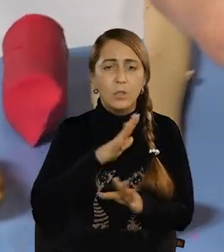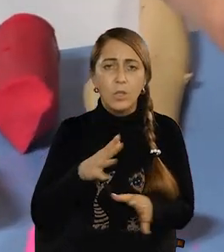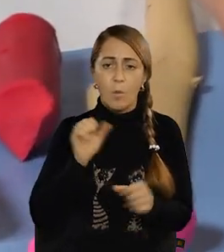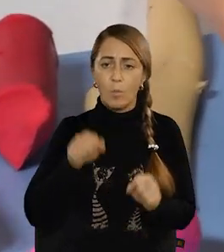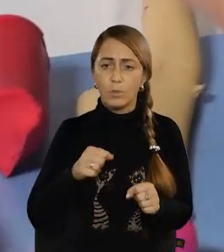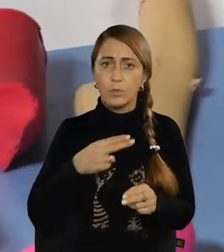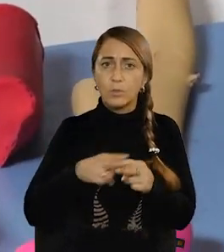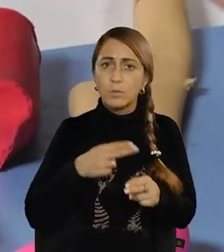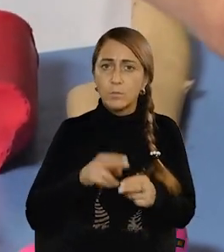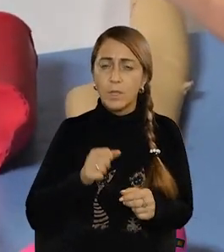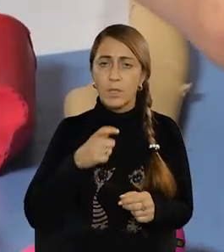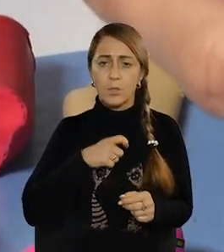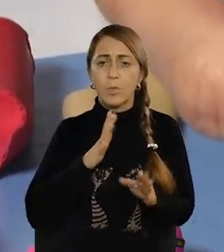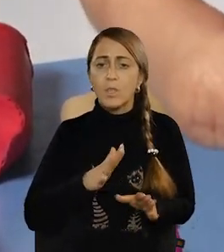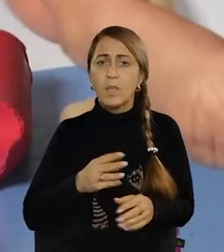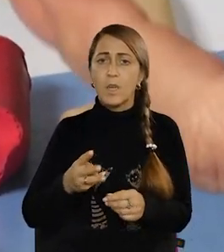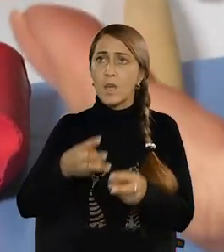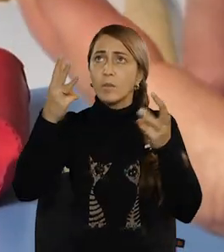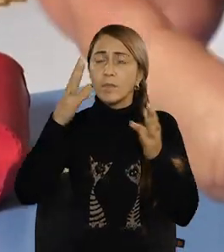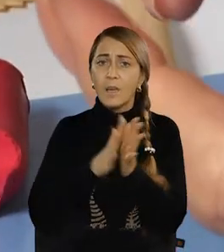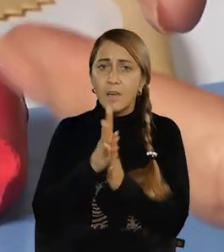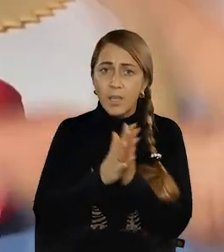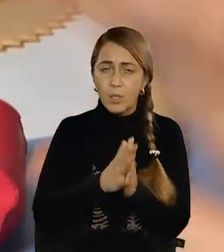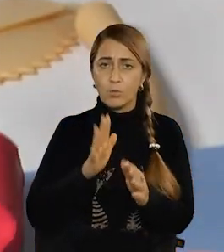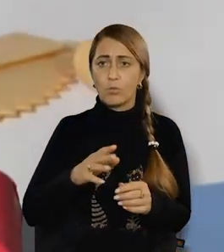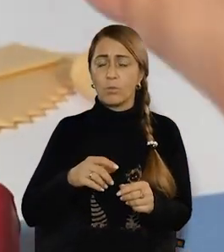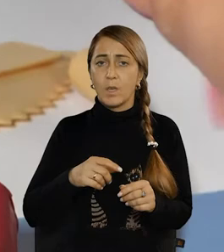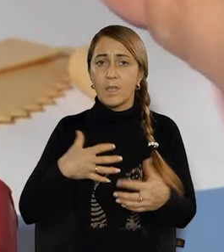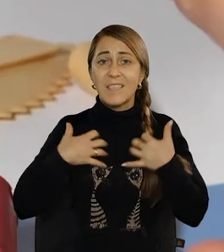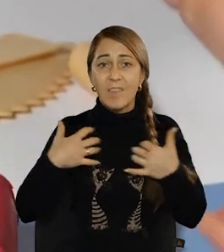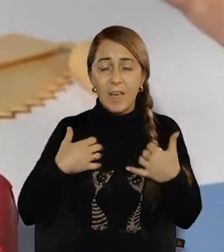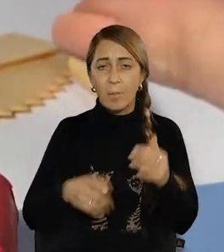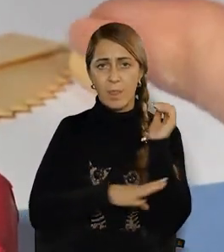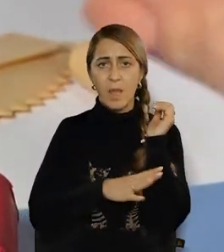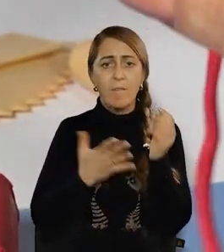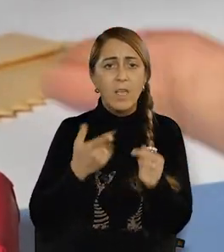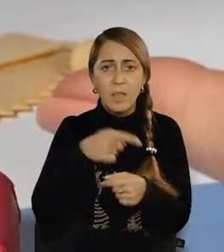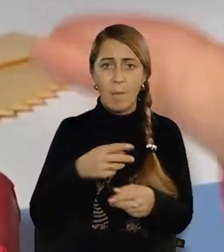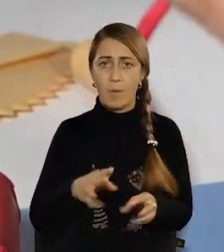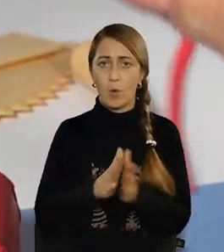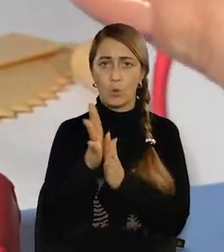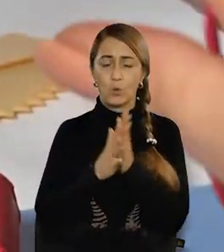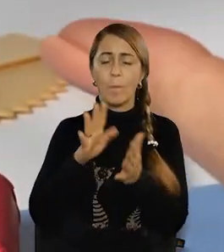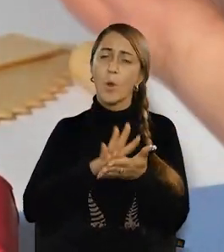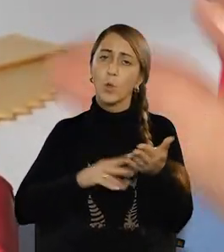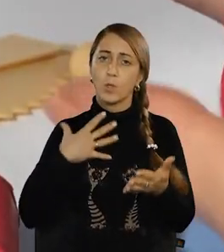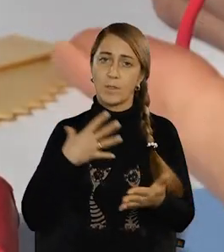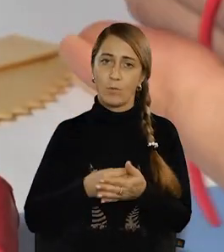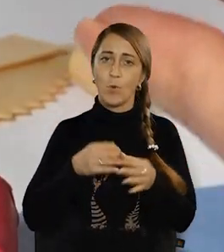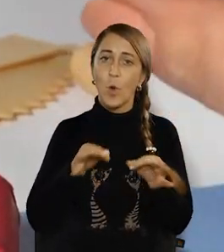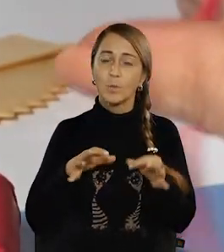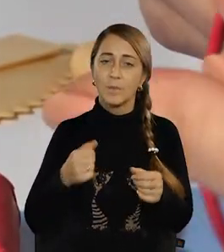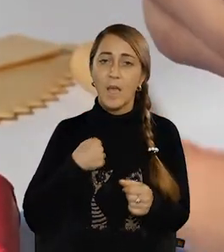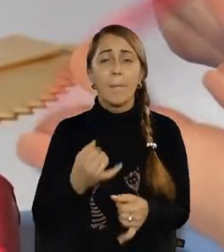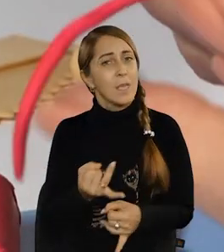а й природі, лісу, звіряткам, які там живуть, деревам, які там ростуть», – продовжив я свою розповідь. «І